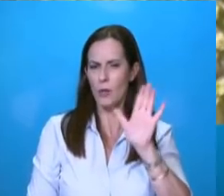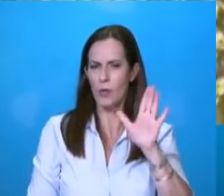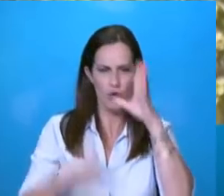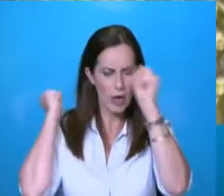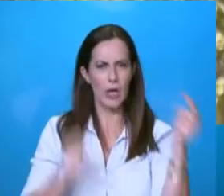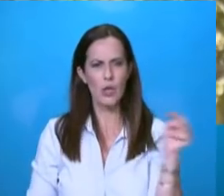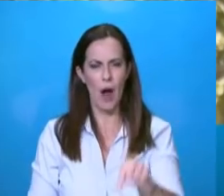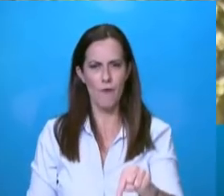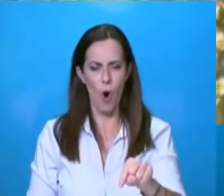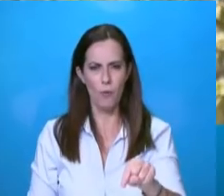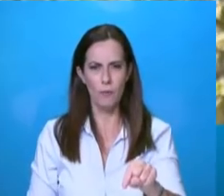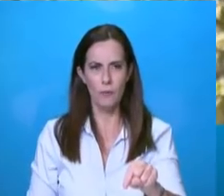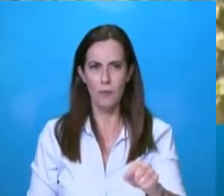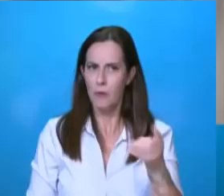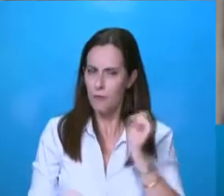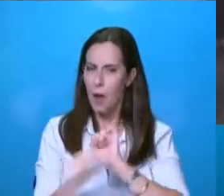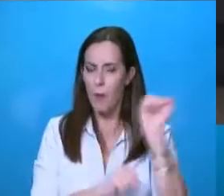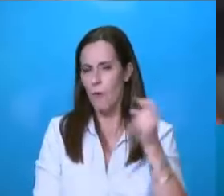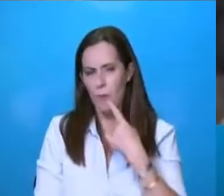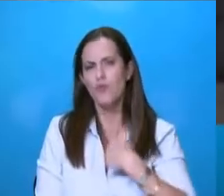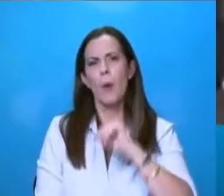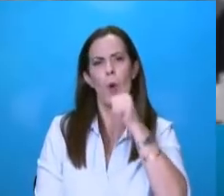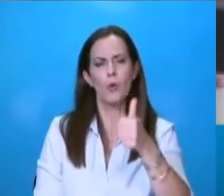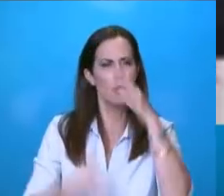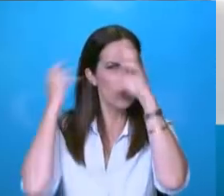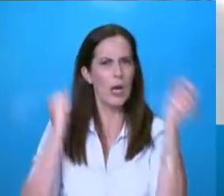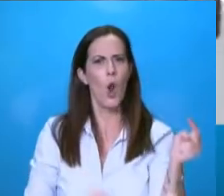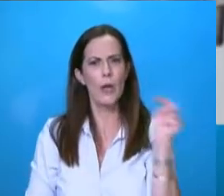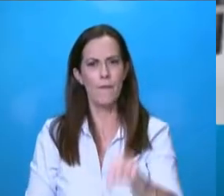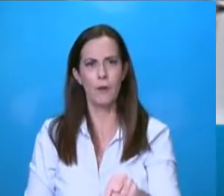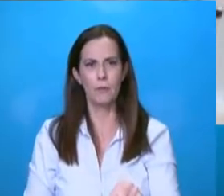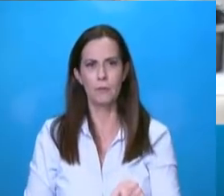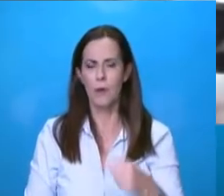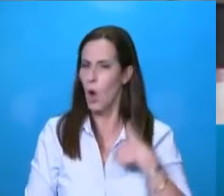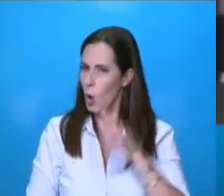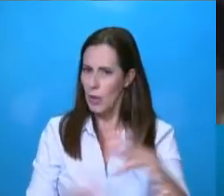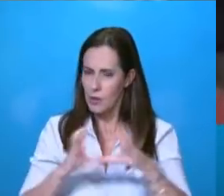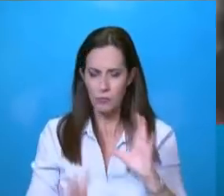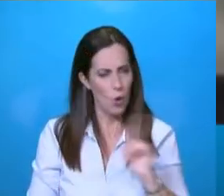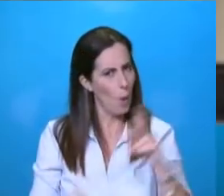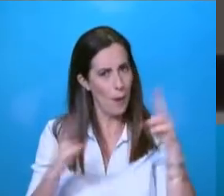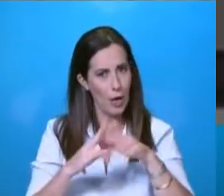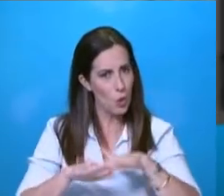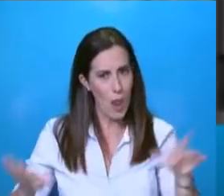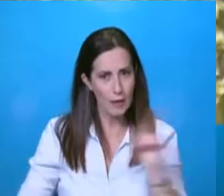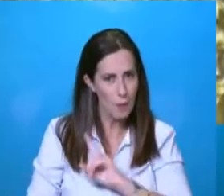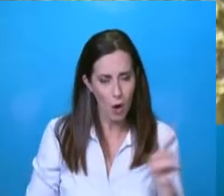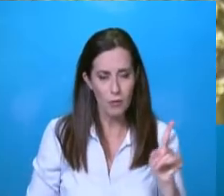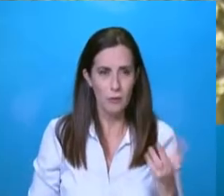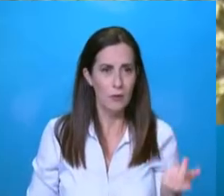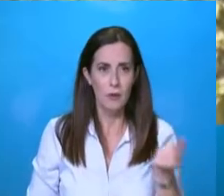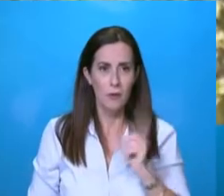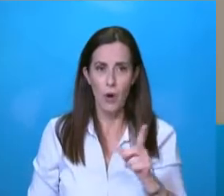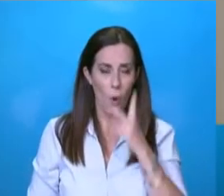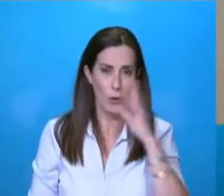להגיע, ומחו ורצו שהוא לא יגיע. לא נכנסנו לכיתות, לא פגשנו תלמידים ובכלל לא